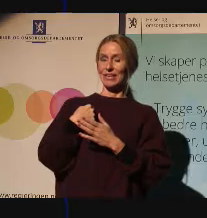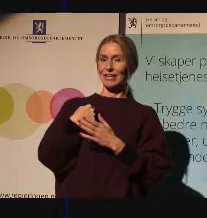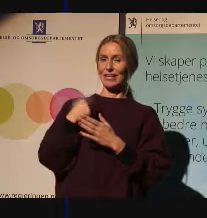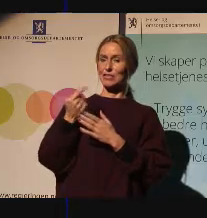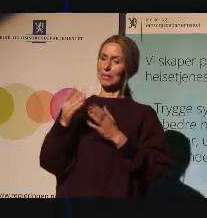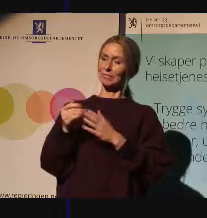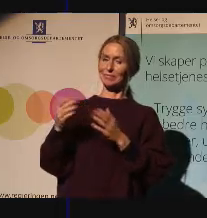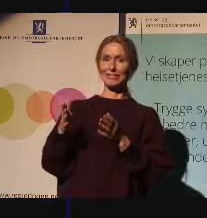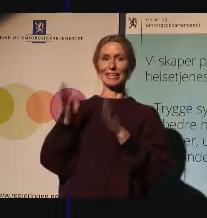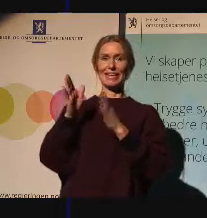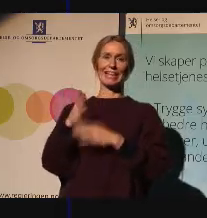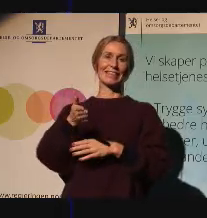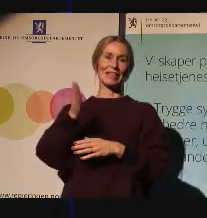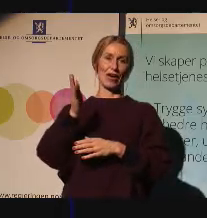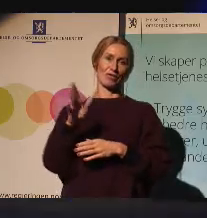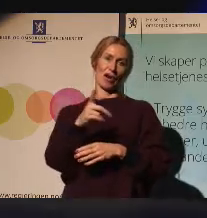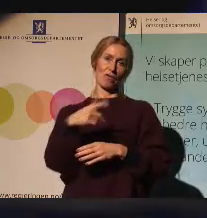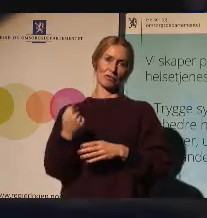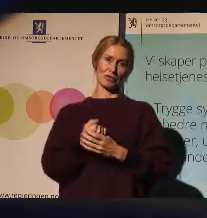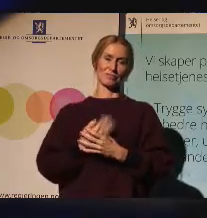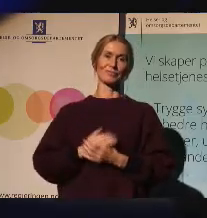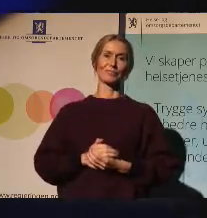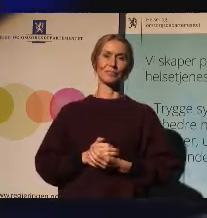Som en liten takk fra oss.